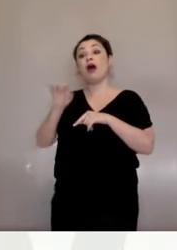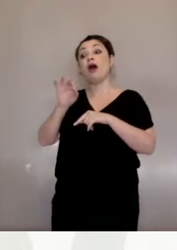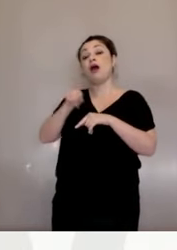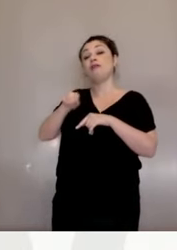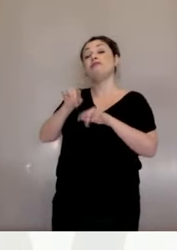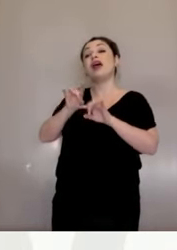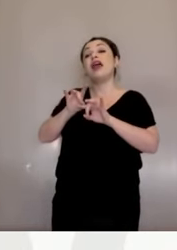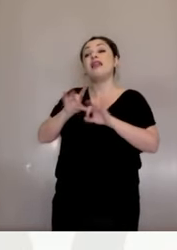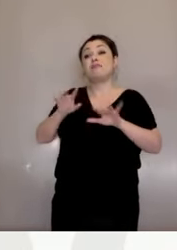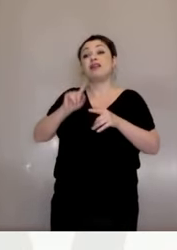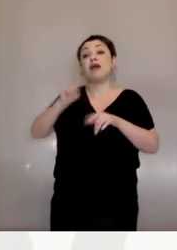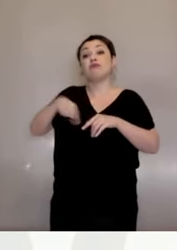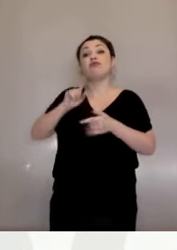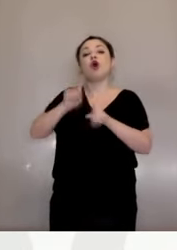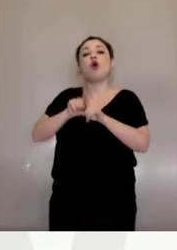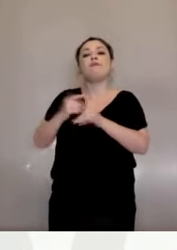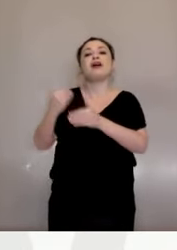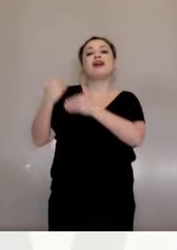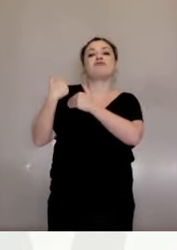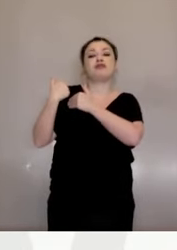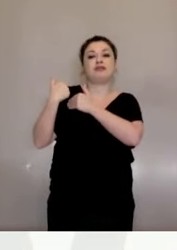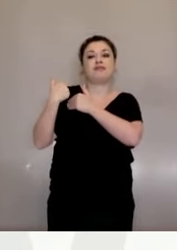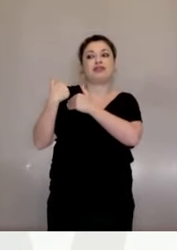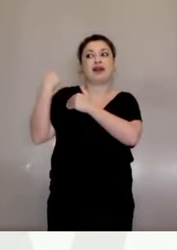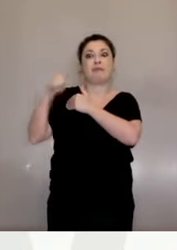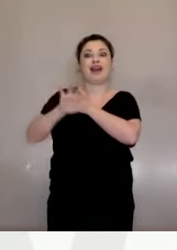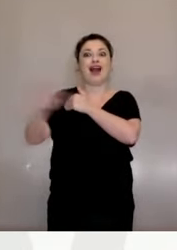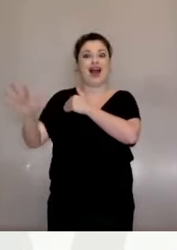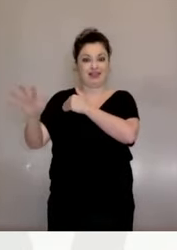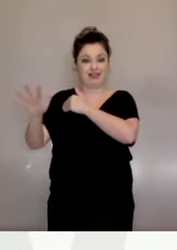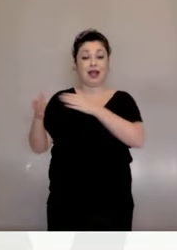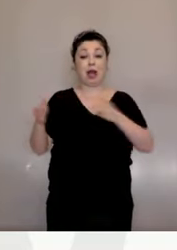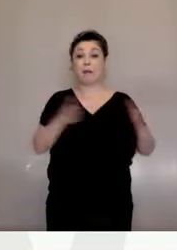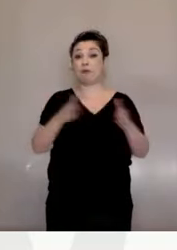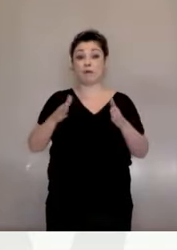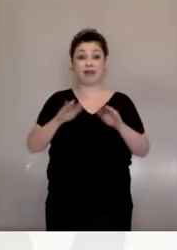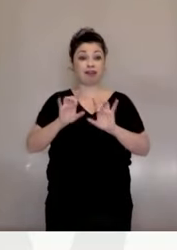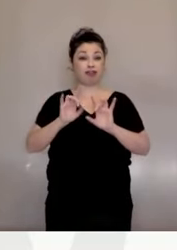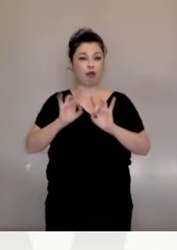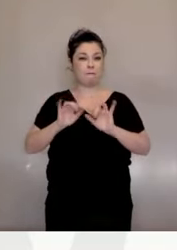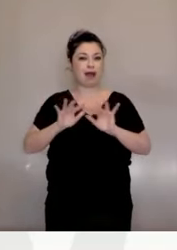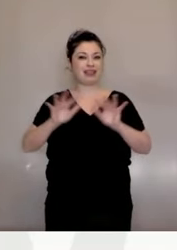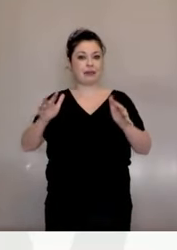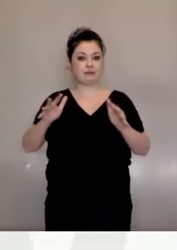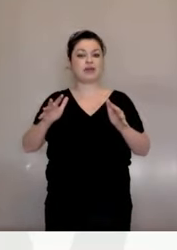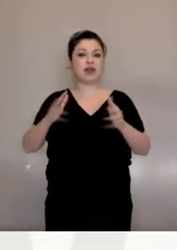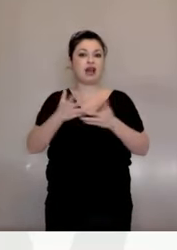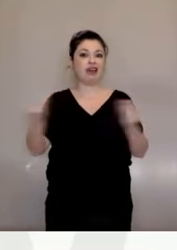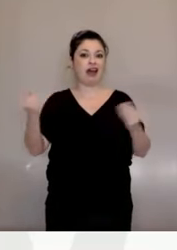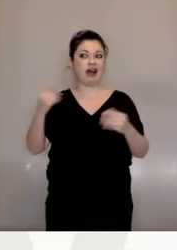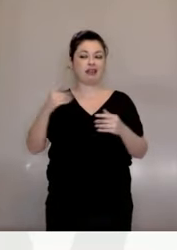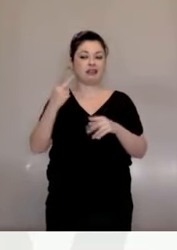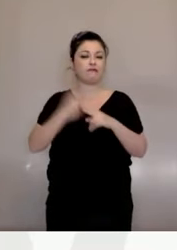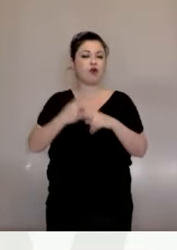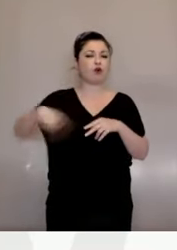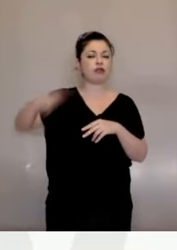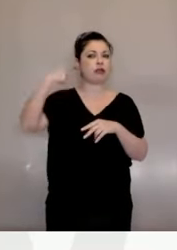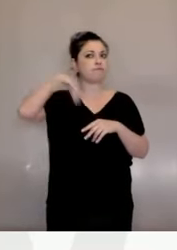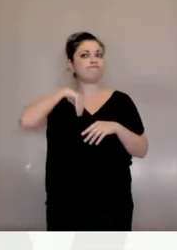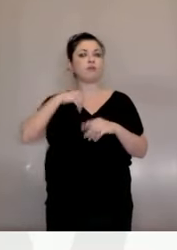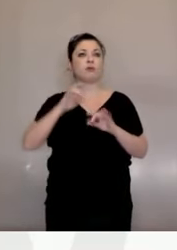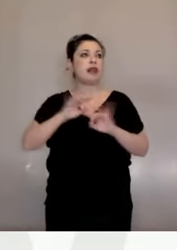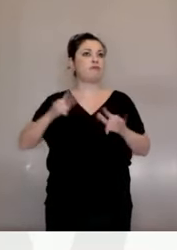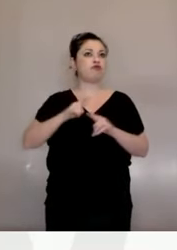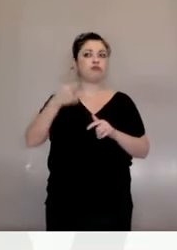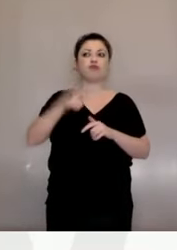per gli altri. In quest'epoca di pandemia ci siamo spesso sentiti non liberi perché costretti da uno Stato